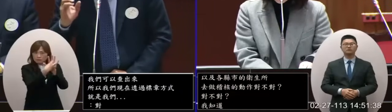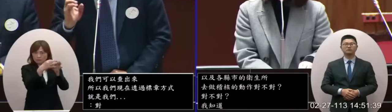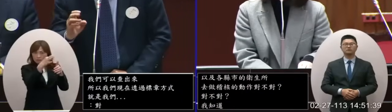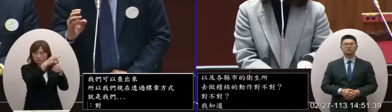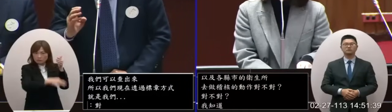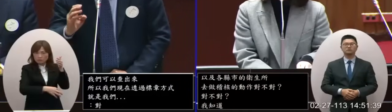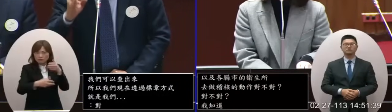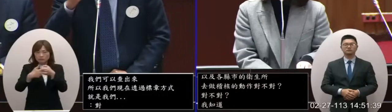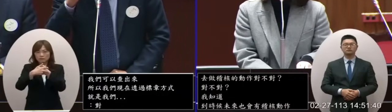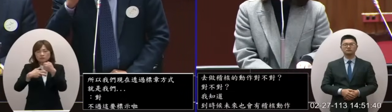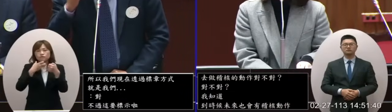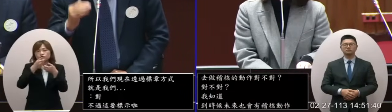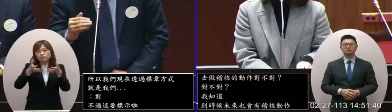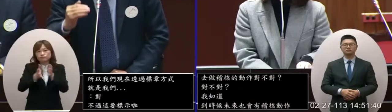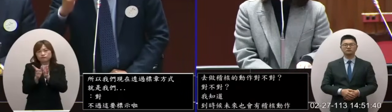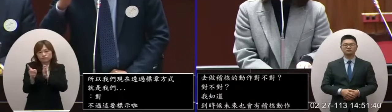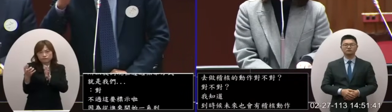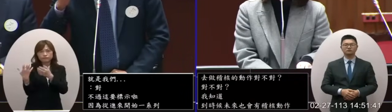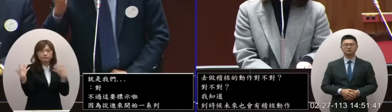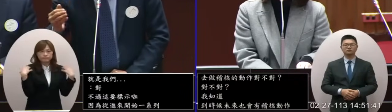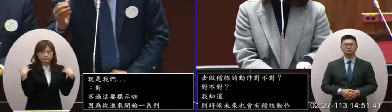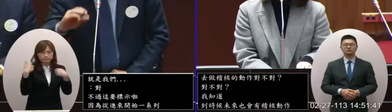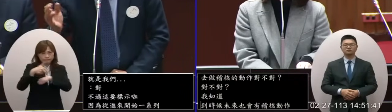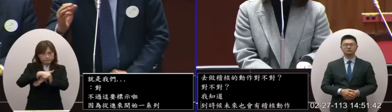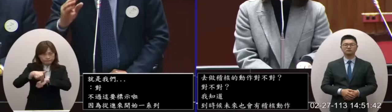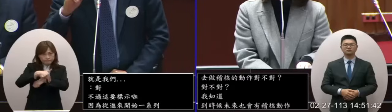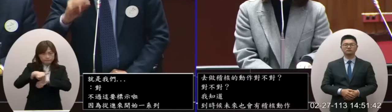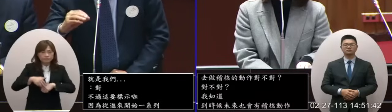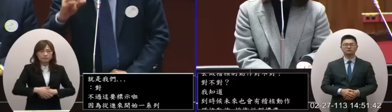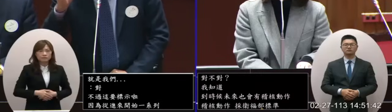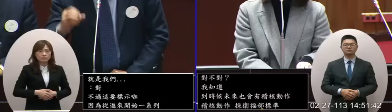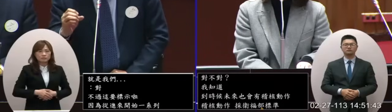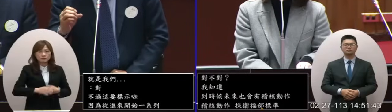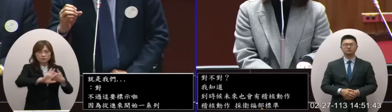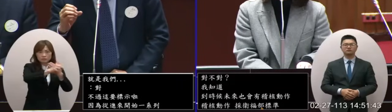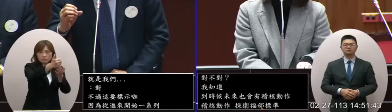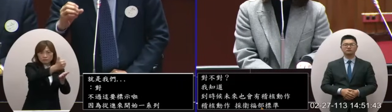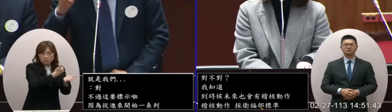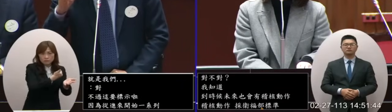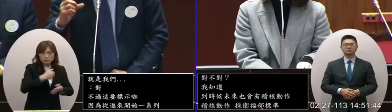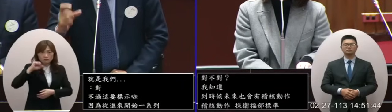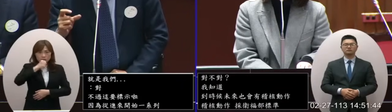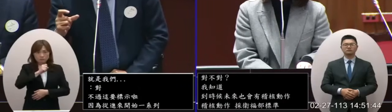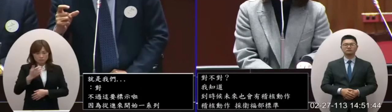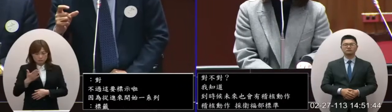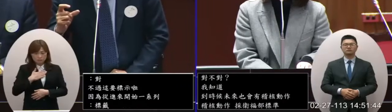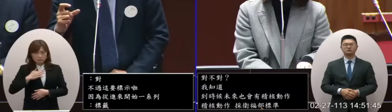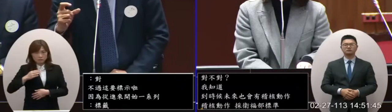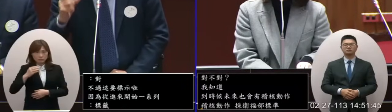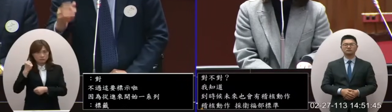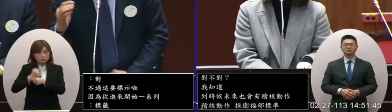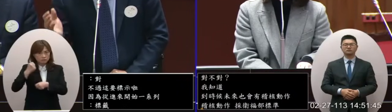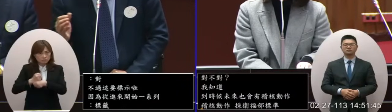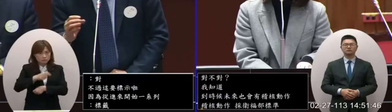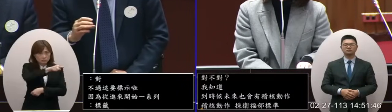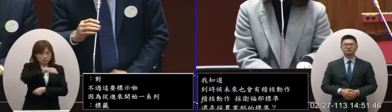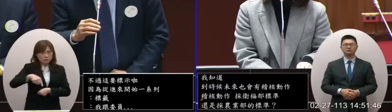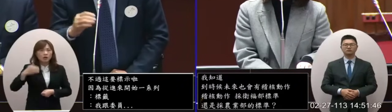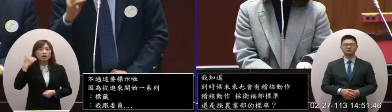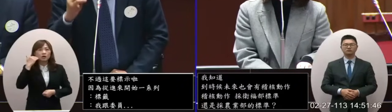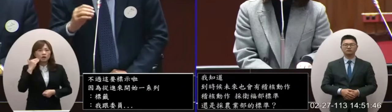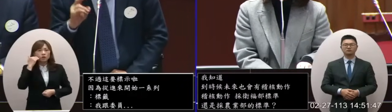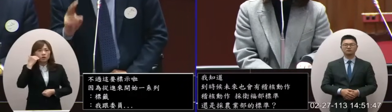卫福部这边规范的。 对啊。 那进口跟国产的区分，只要它是混的，然后没有标示的时候，那就是违